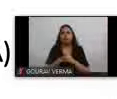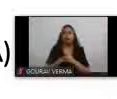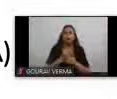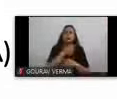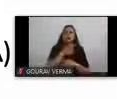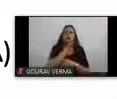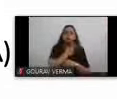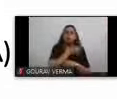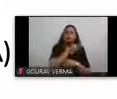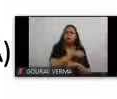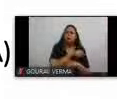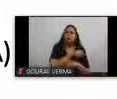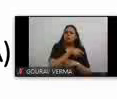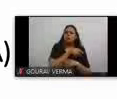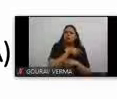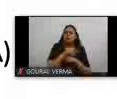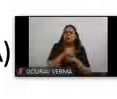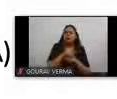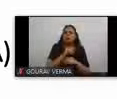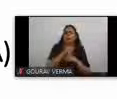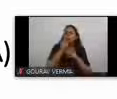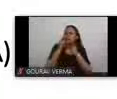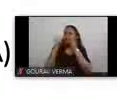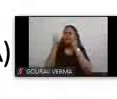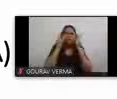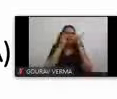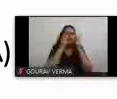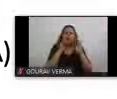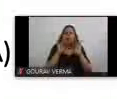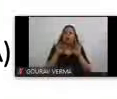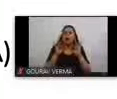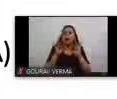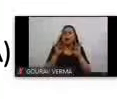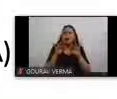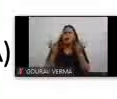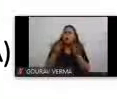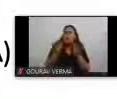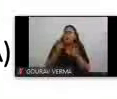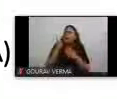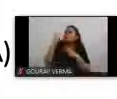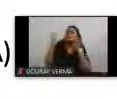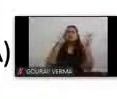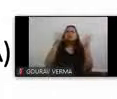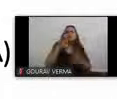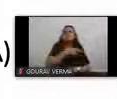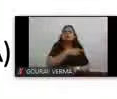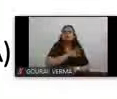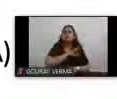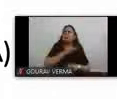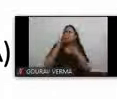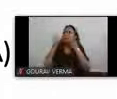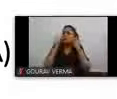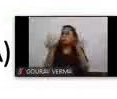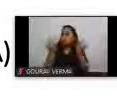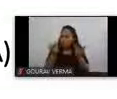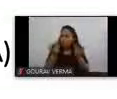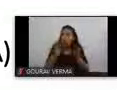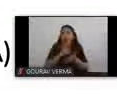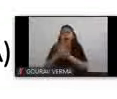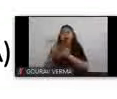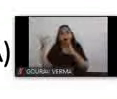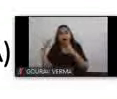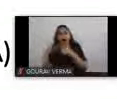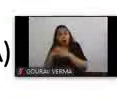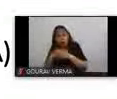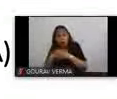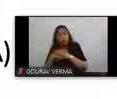कैन बी डन to best facilitate learning through the visual sense. Visual sense अपना दृष्टि उपयोग करके